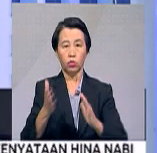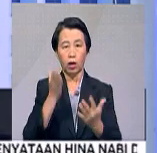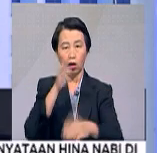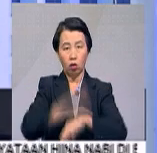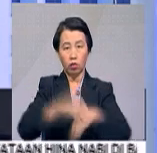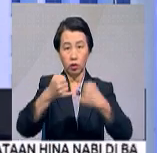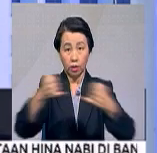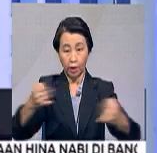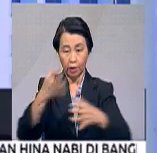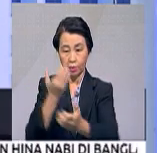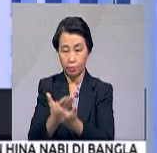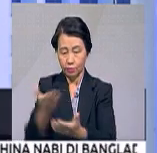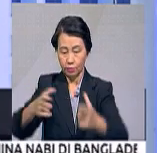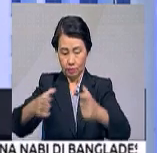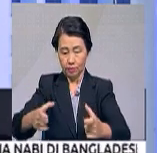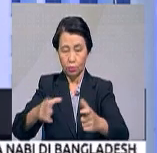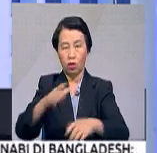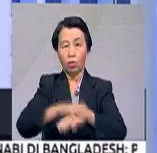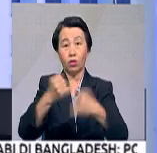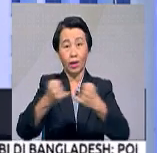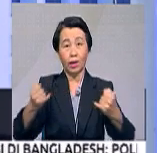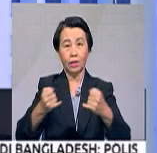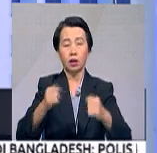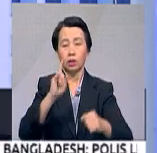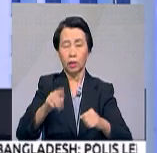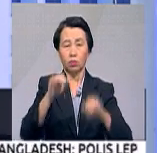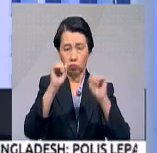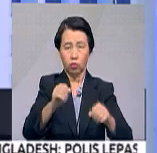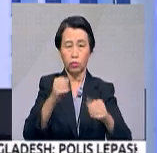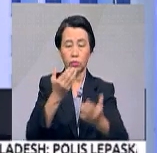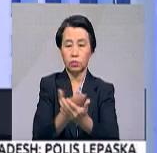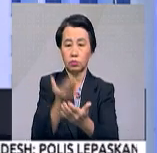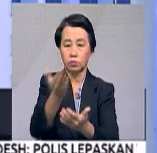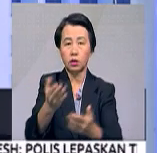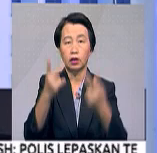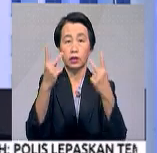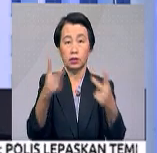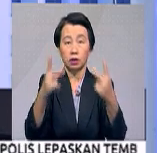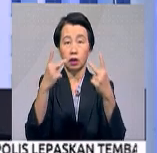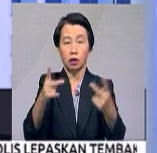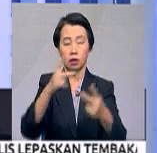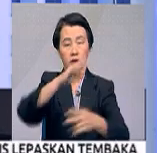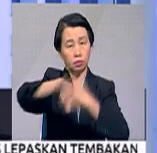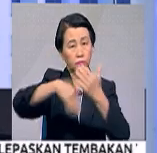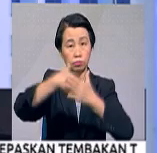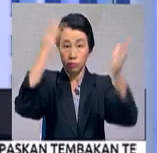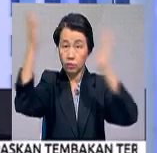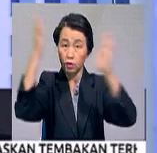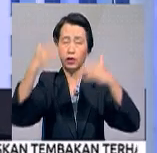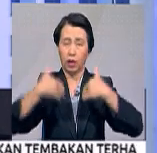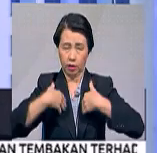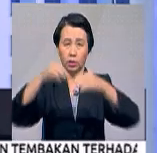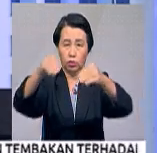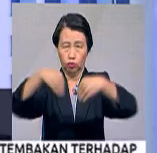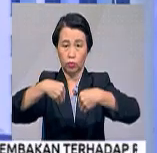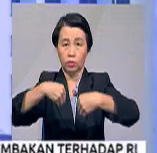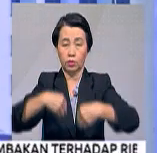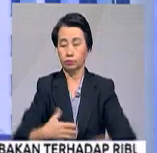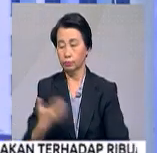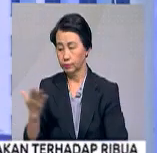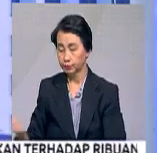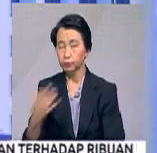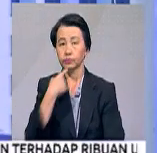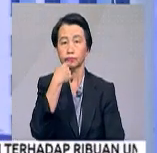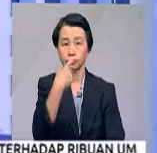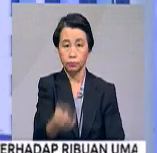untuk mendapatkan decoder tersebut, malahan kita boleh juga mendapatkannya di kedai-kedai di seluruh negara. Beliau bercakap